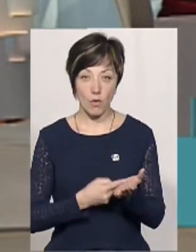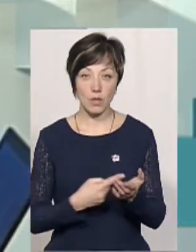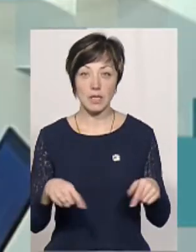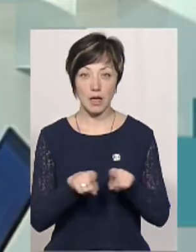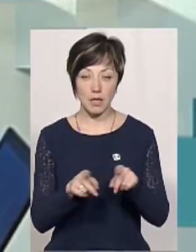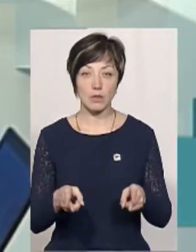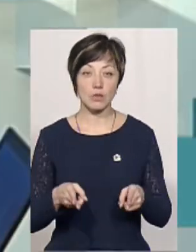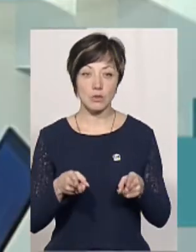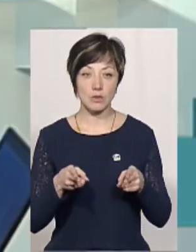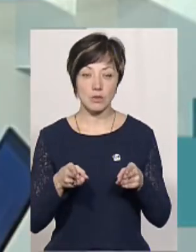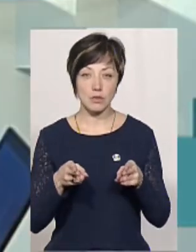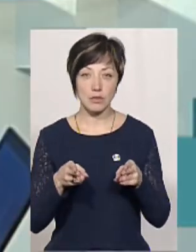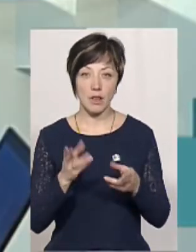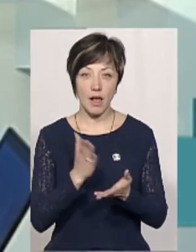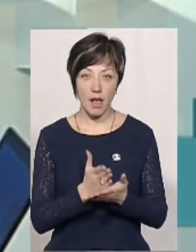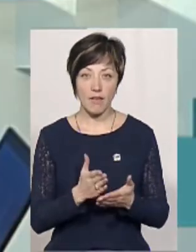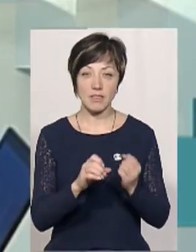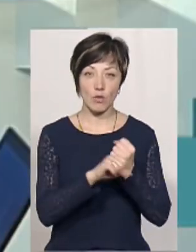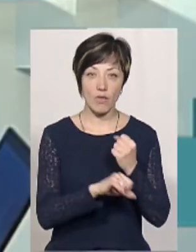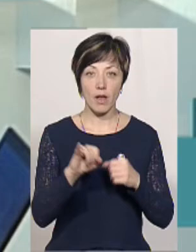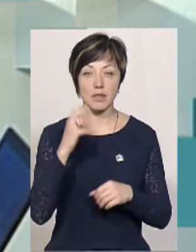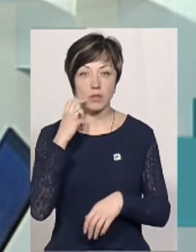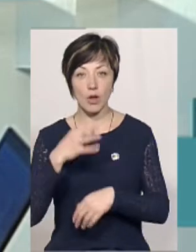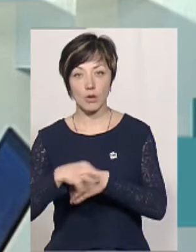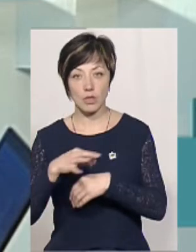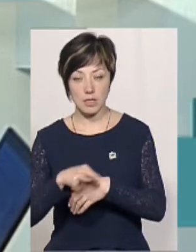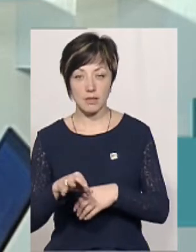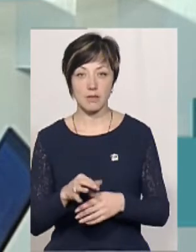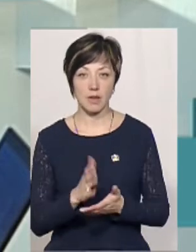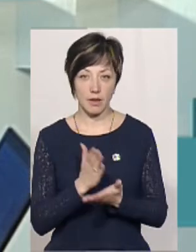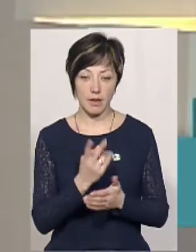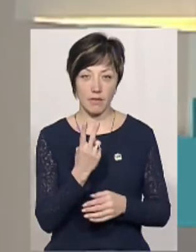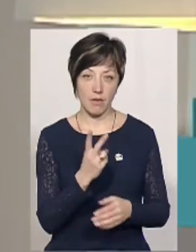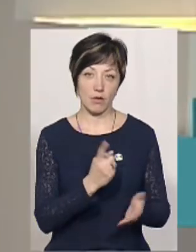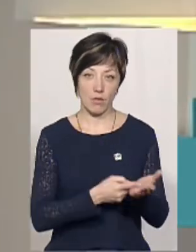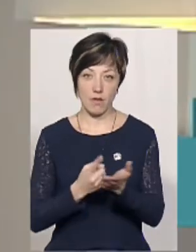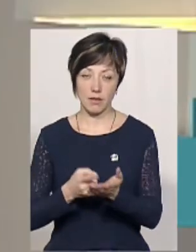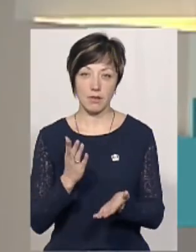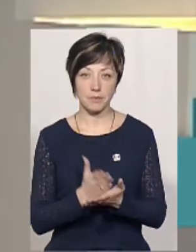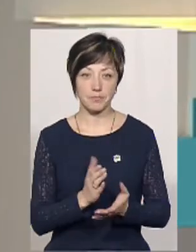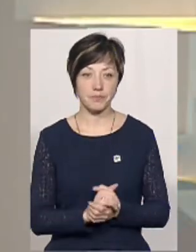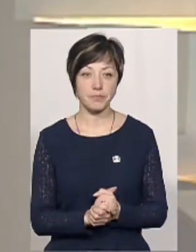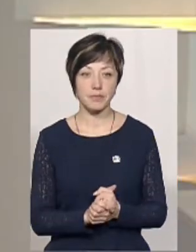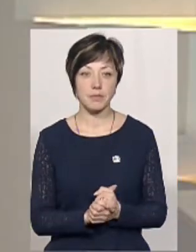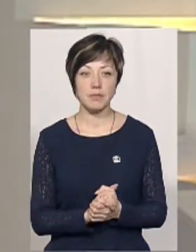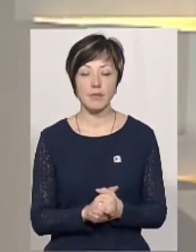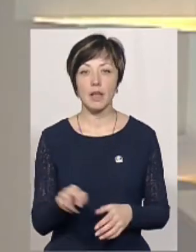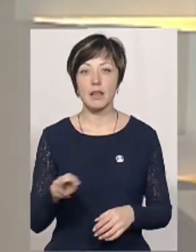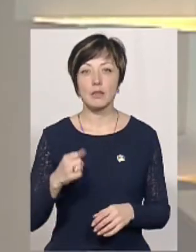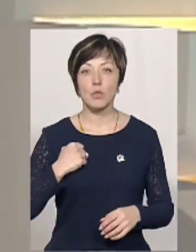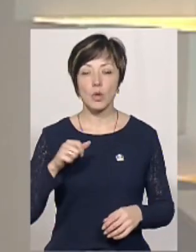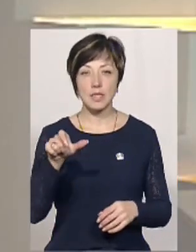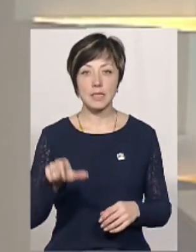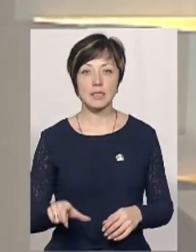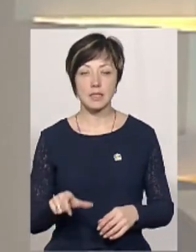і такі доводять саме наявність зґвалтування і сексуального насильства. Лейтенант Збройних сил